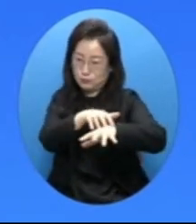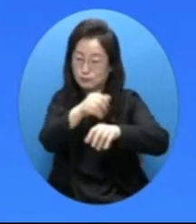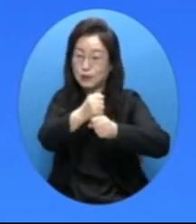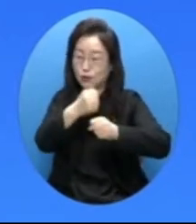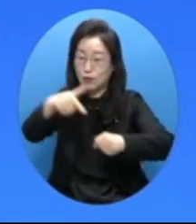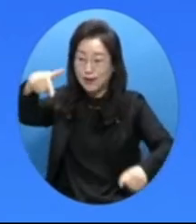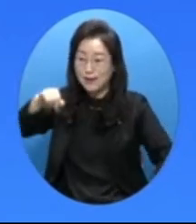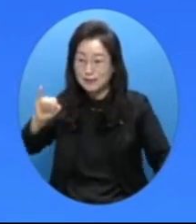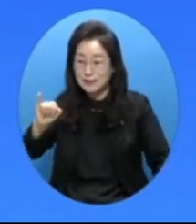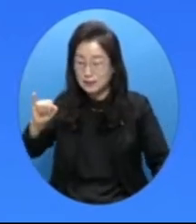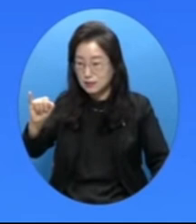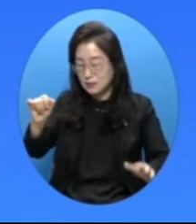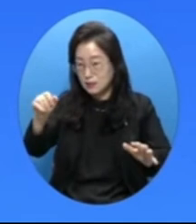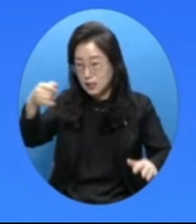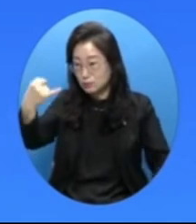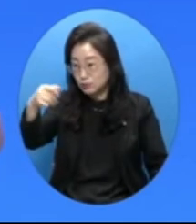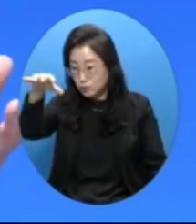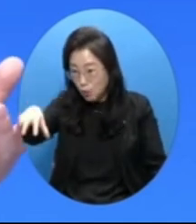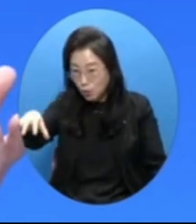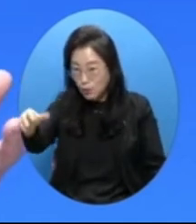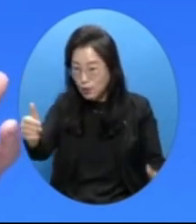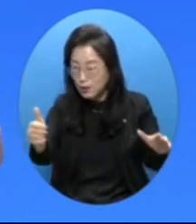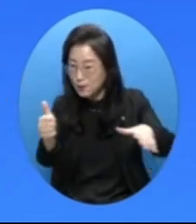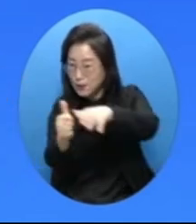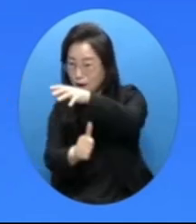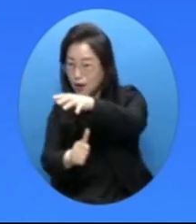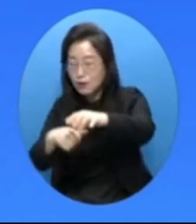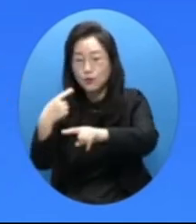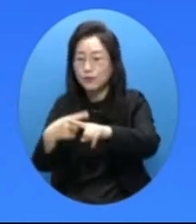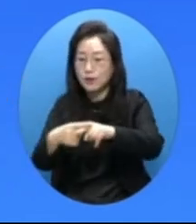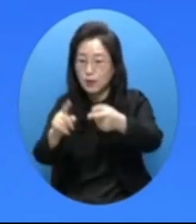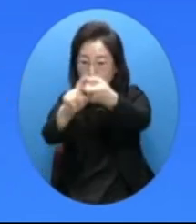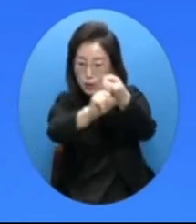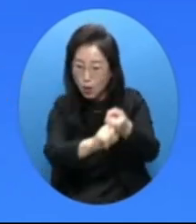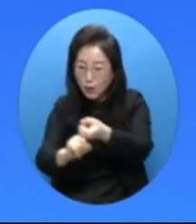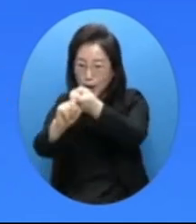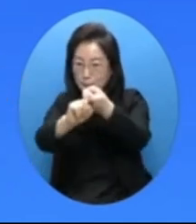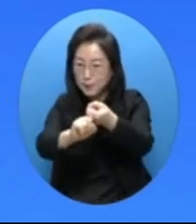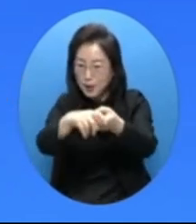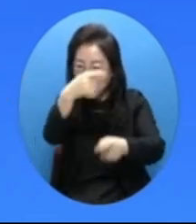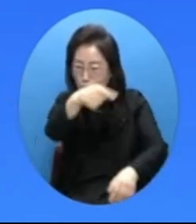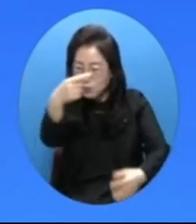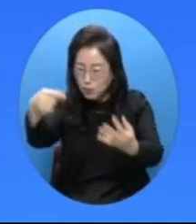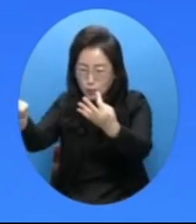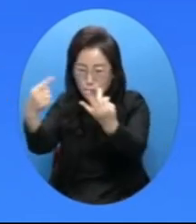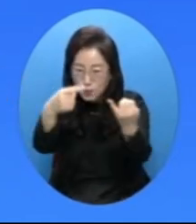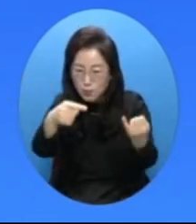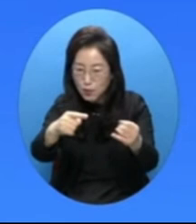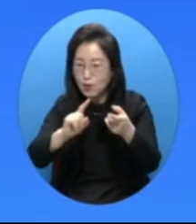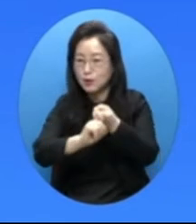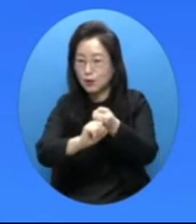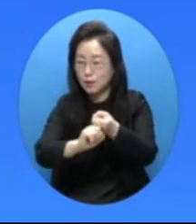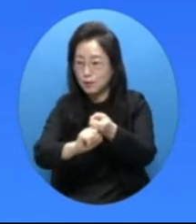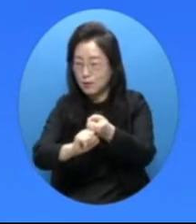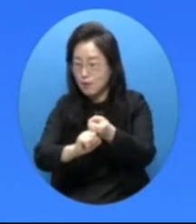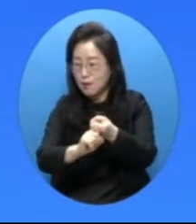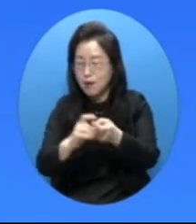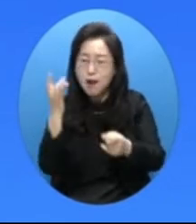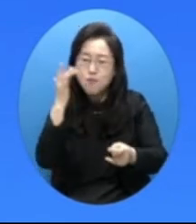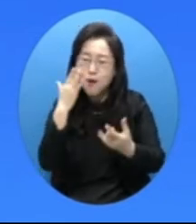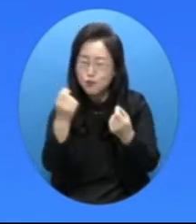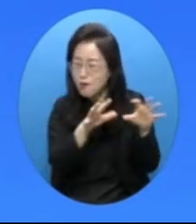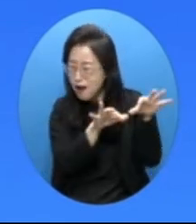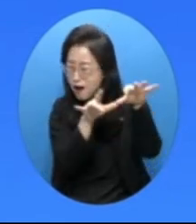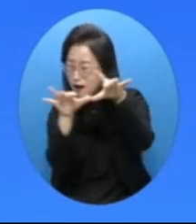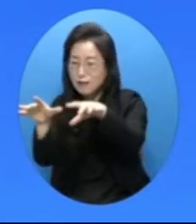기도를 기본을 치러 간 것처럼 이런 모든 문제들이 연합해서 우리를 벌처럼 달려올 때가 있는 것입니다 그러나 우리는